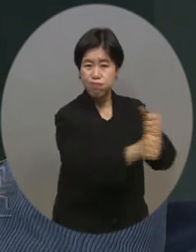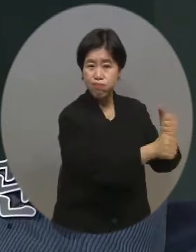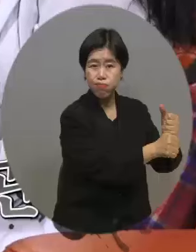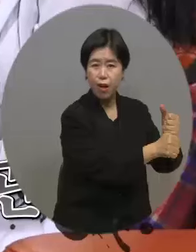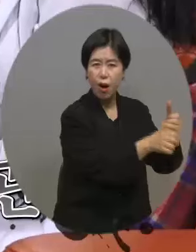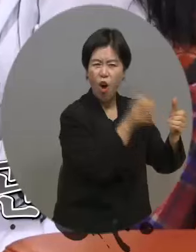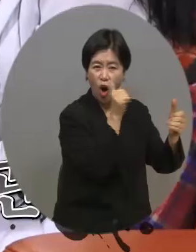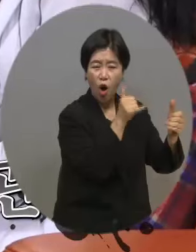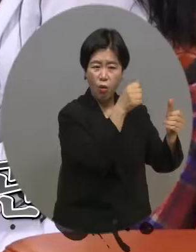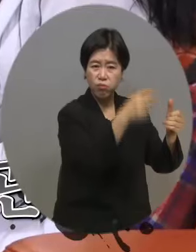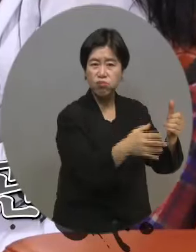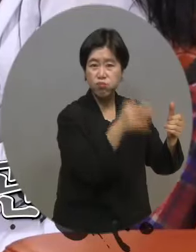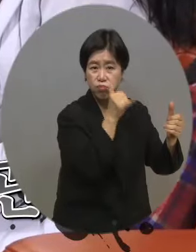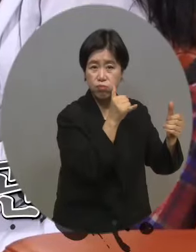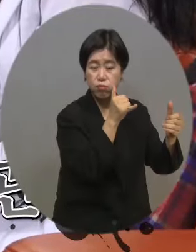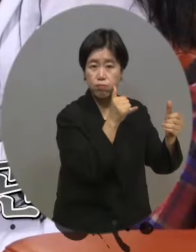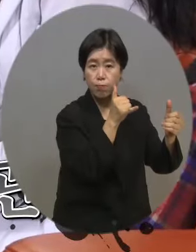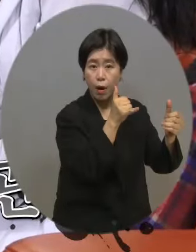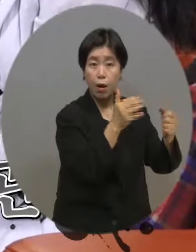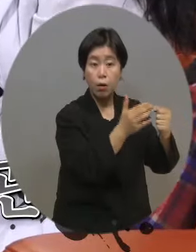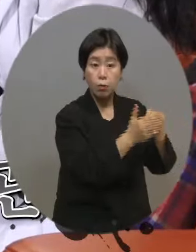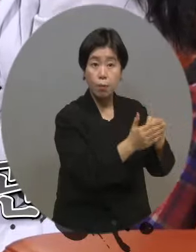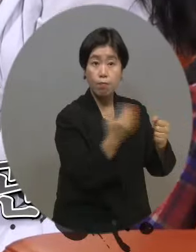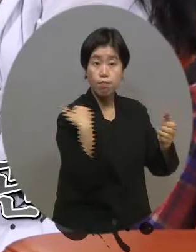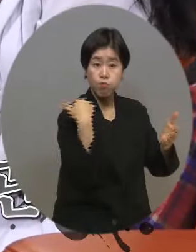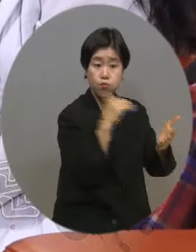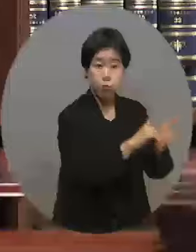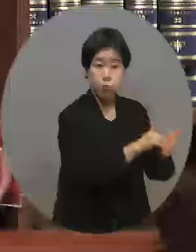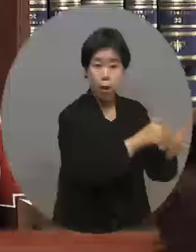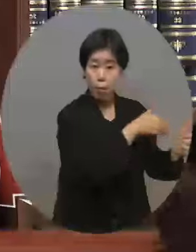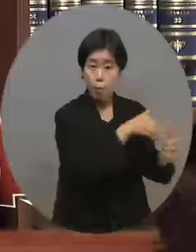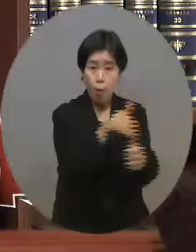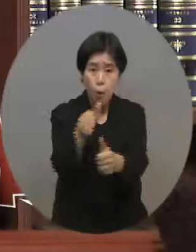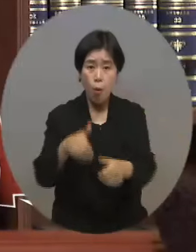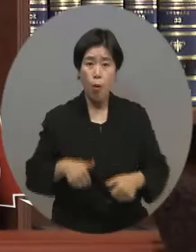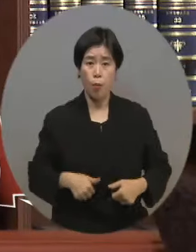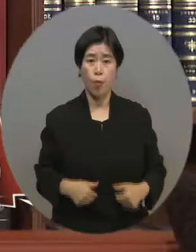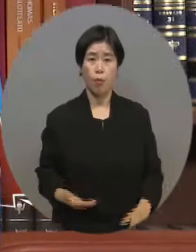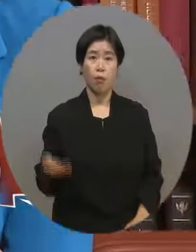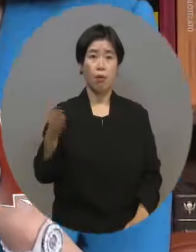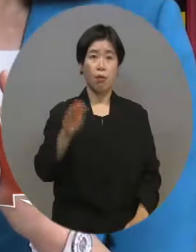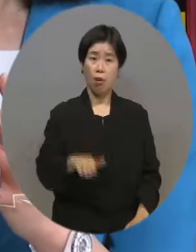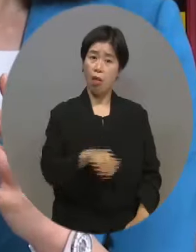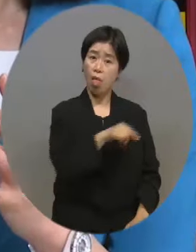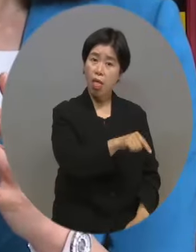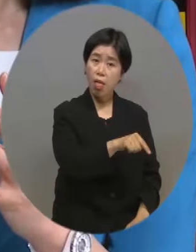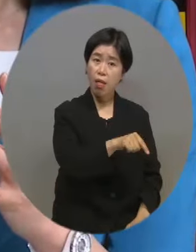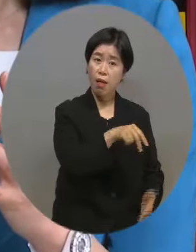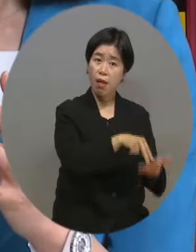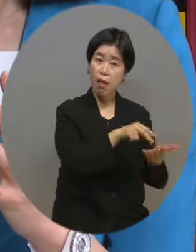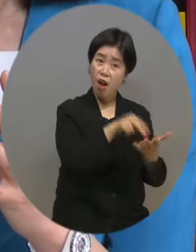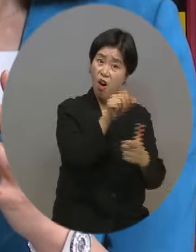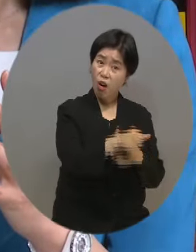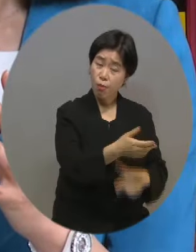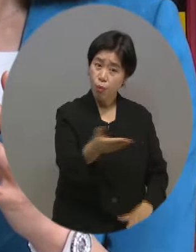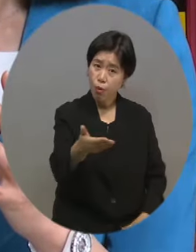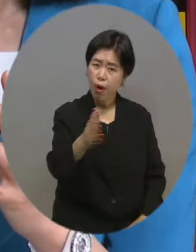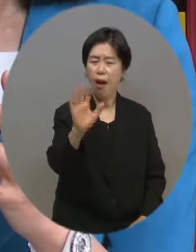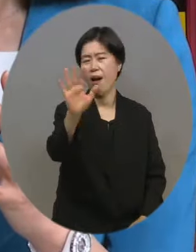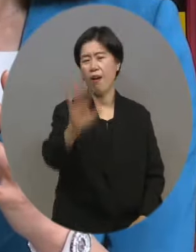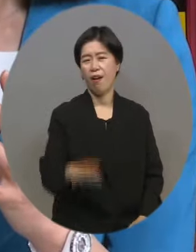돌려달라. 일본이 요구하는 것을 하나도 들어줄 수가 없습니다. 실현 가능성이 별로 없는데 그러니까 진짜 그 만나자고 그랬더니만 북한이